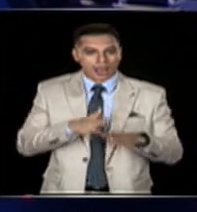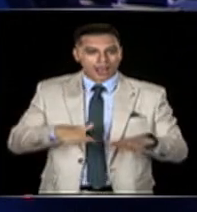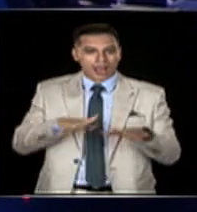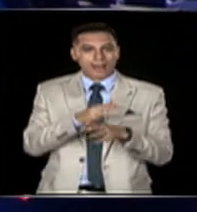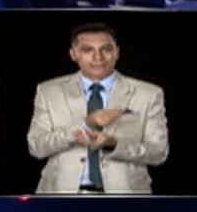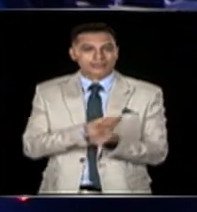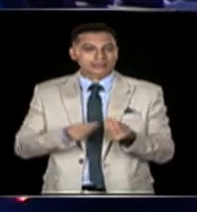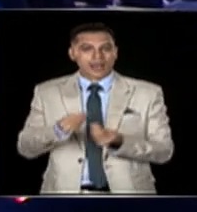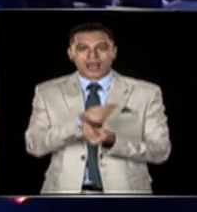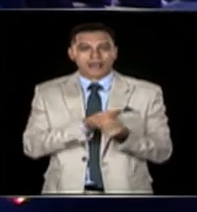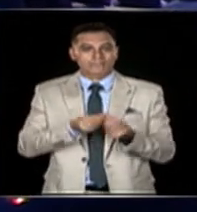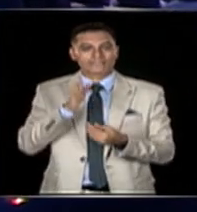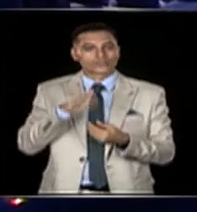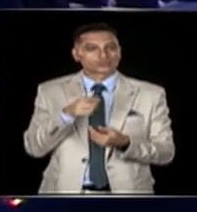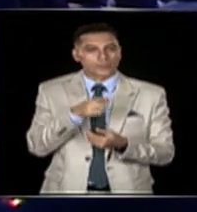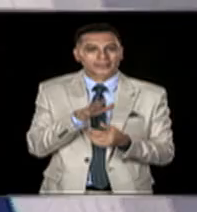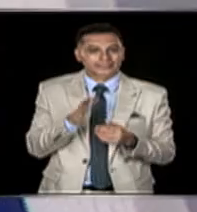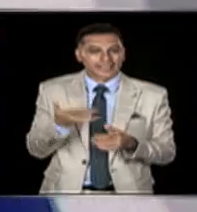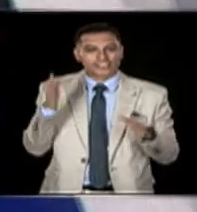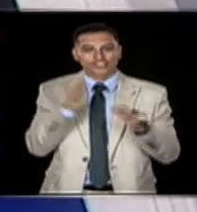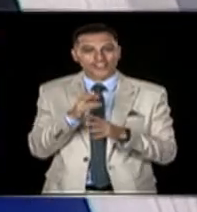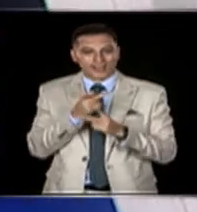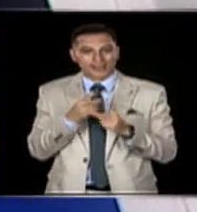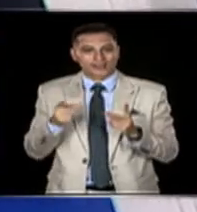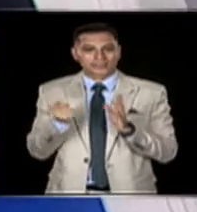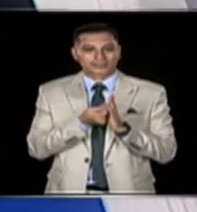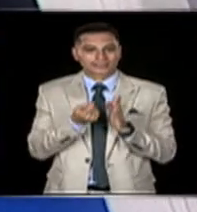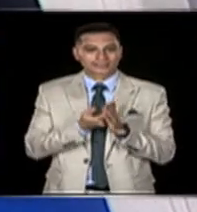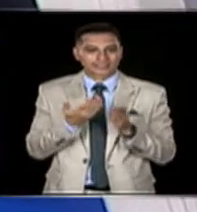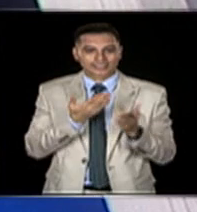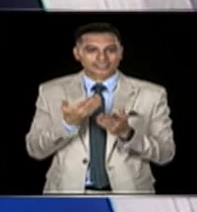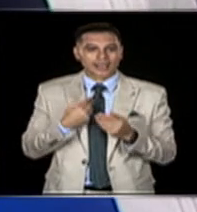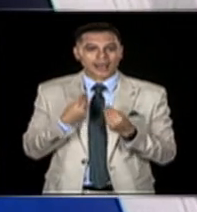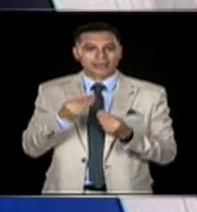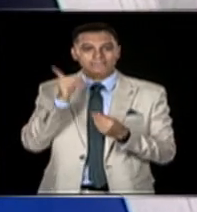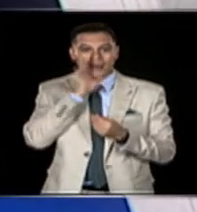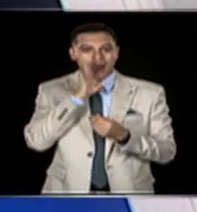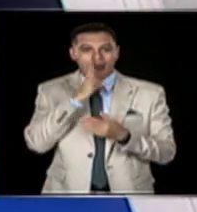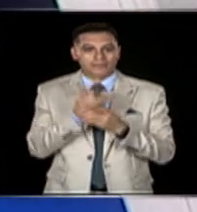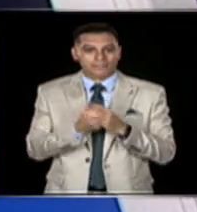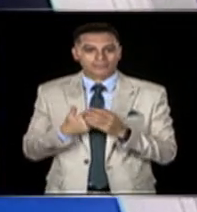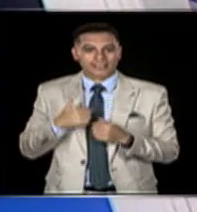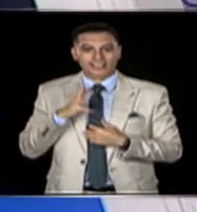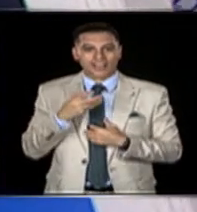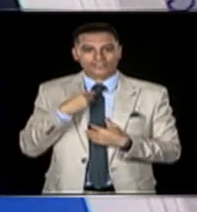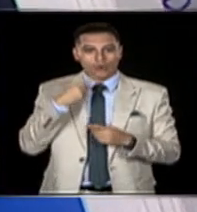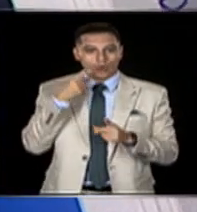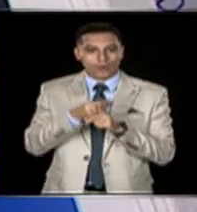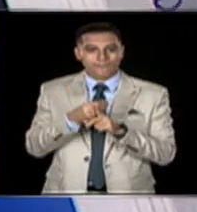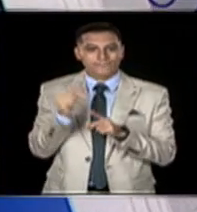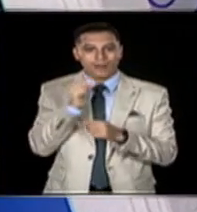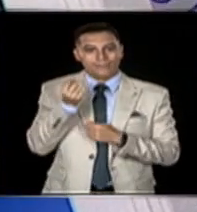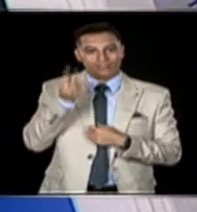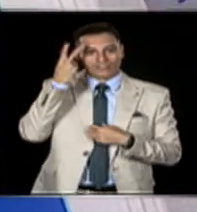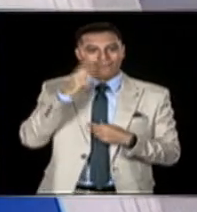الشعب في شبرا. يعني إيه الإهداء بقى؟ إهداء إلى من علم ابني كيف يعشق برنامج ثقافي